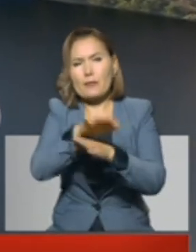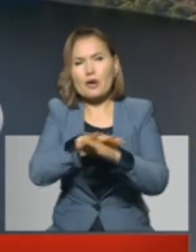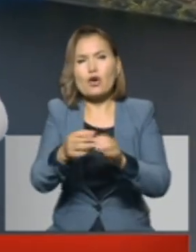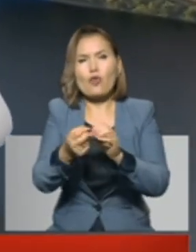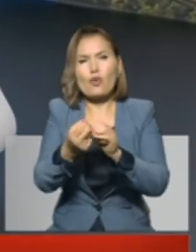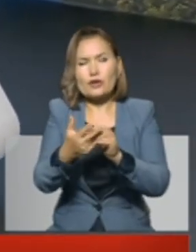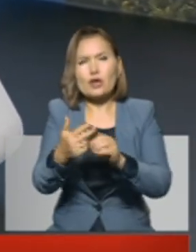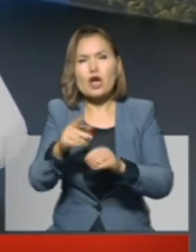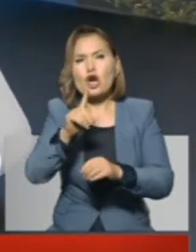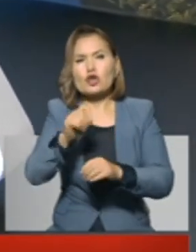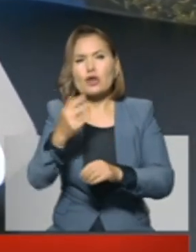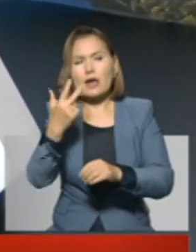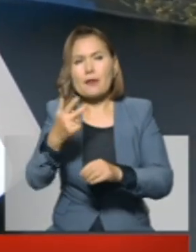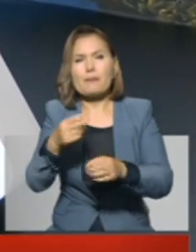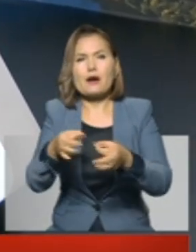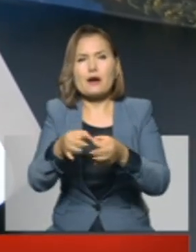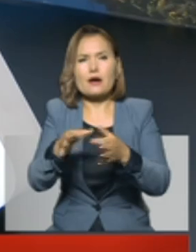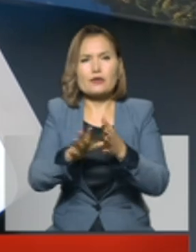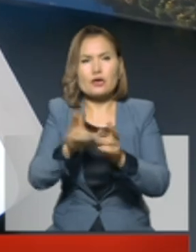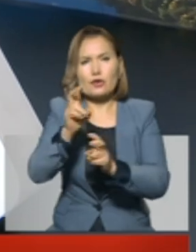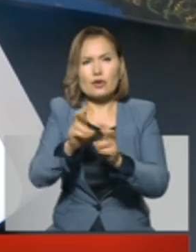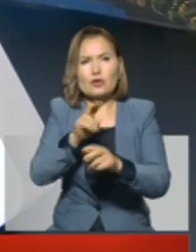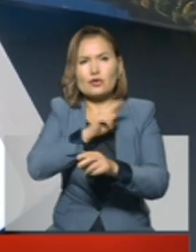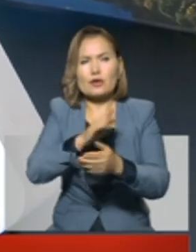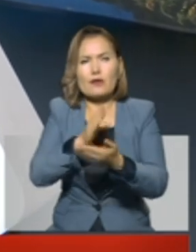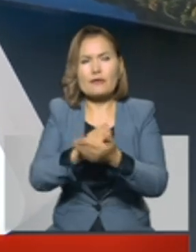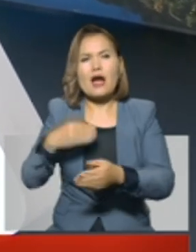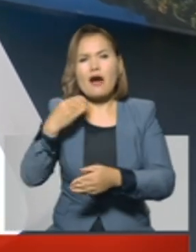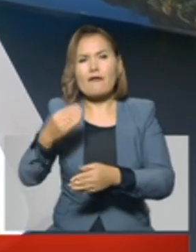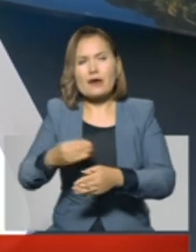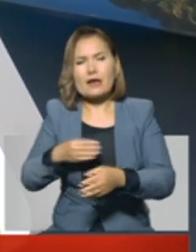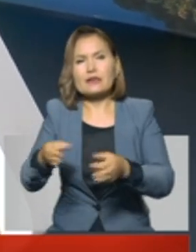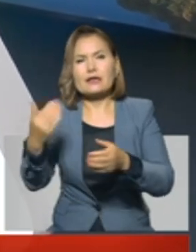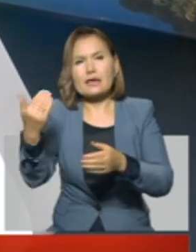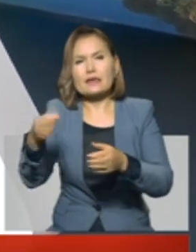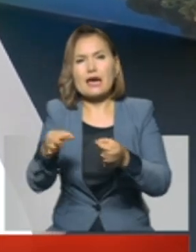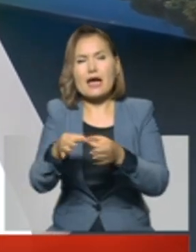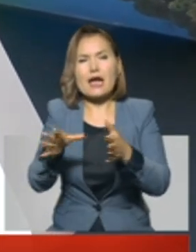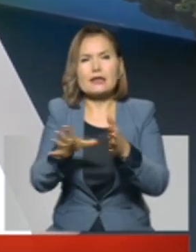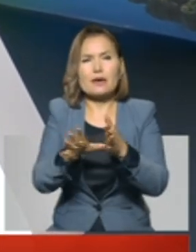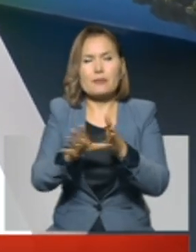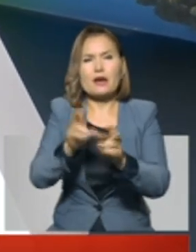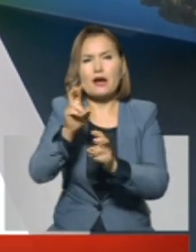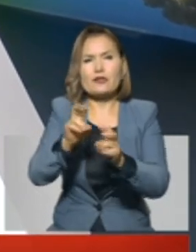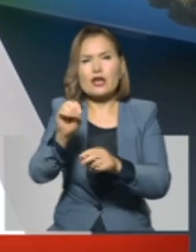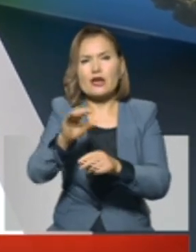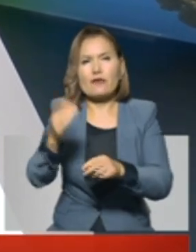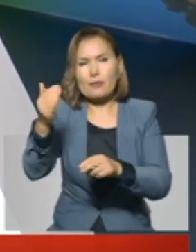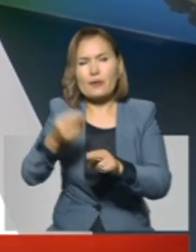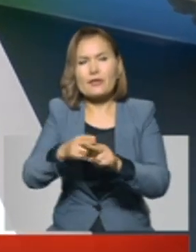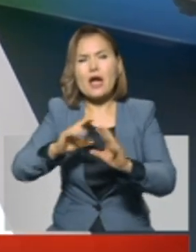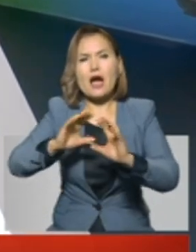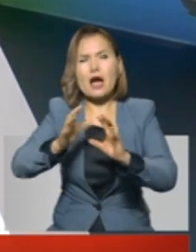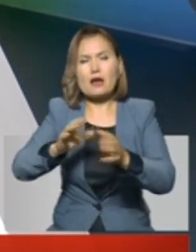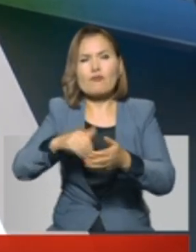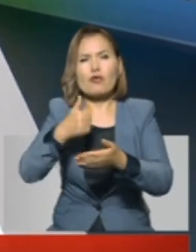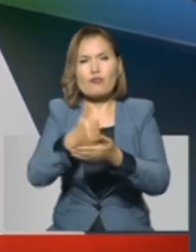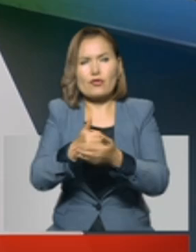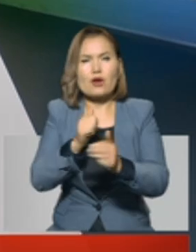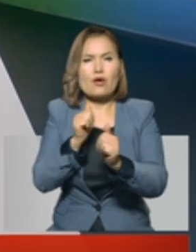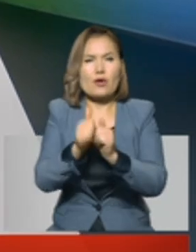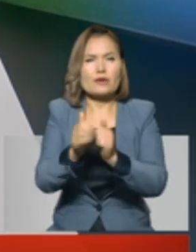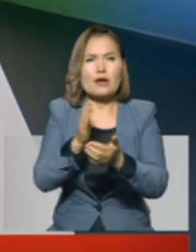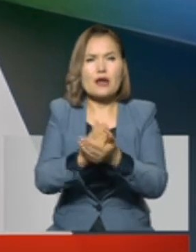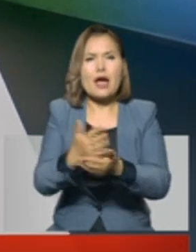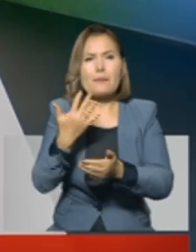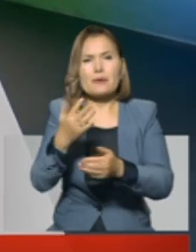13-інде 103 реактор жұмыс істеп тұр. Франция атом энергетикасы бойынша Европаның ғана емес, әлемнің көшбасшысы.